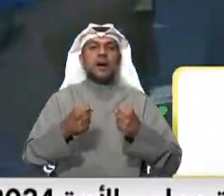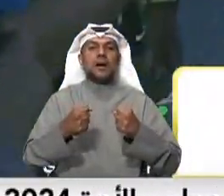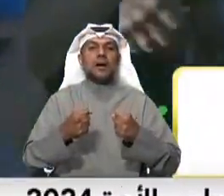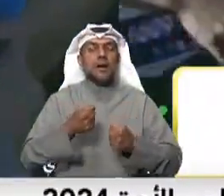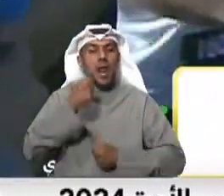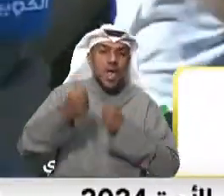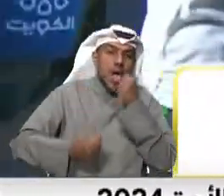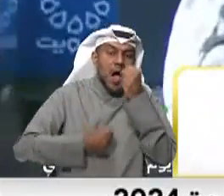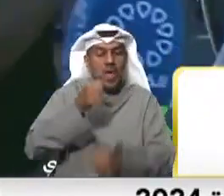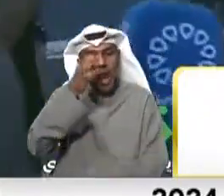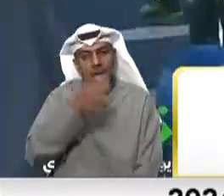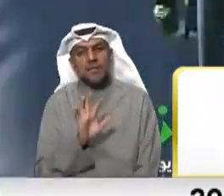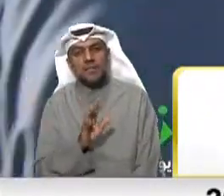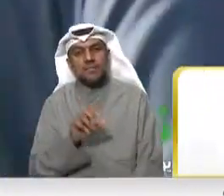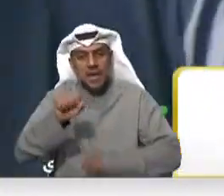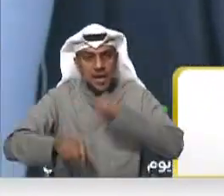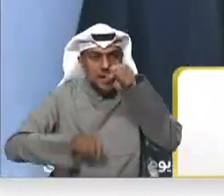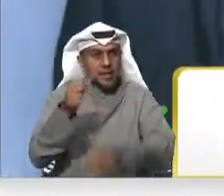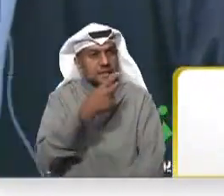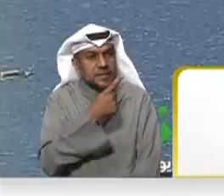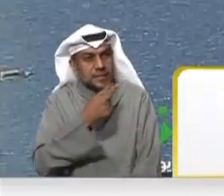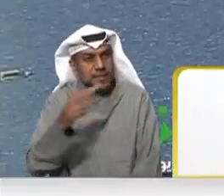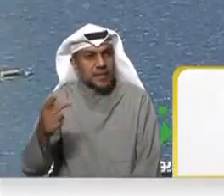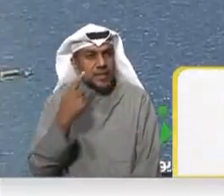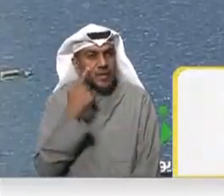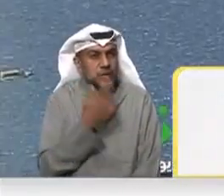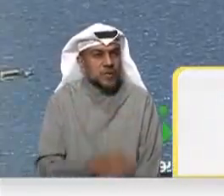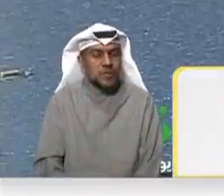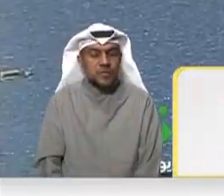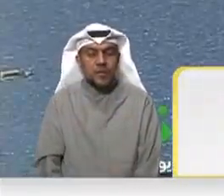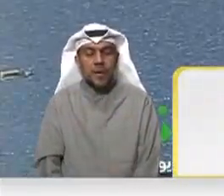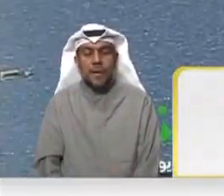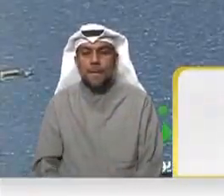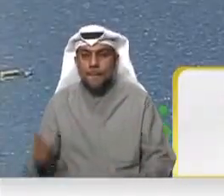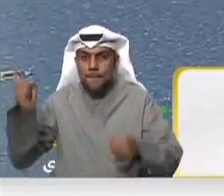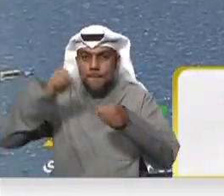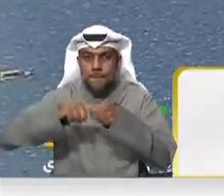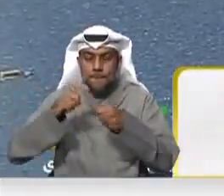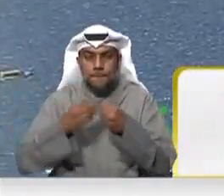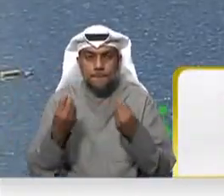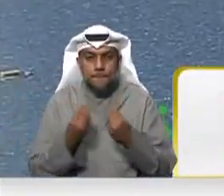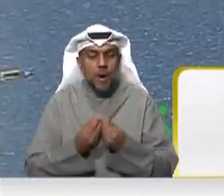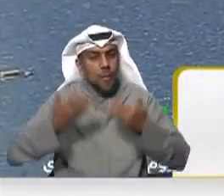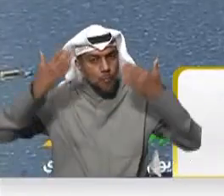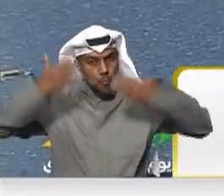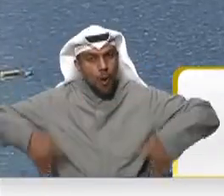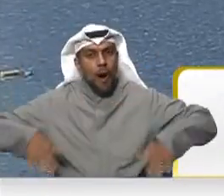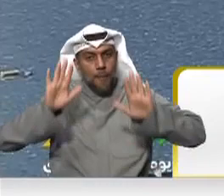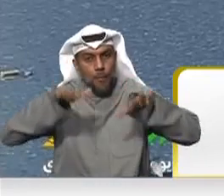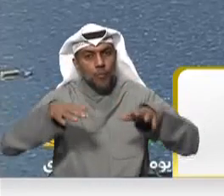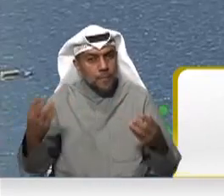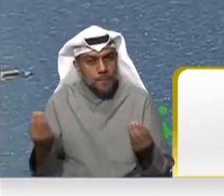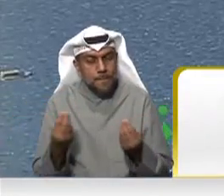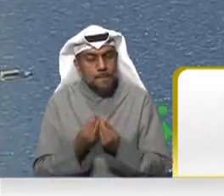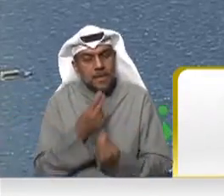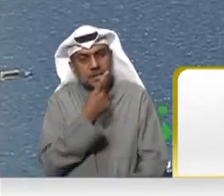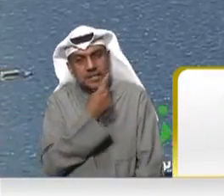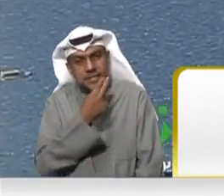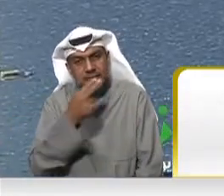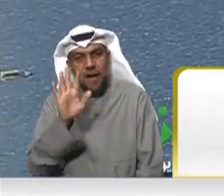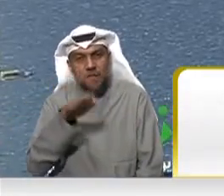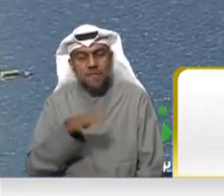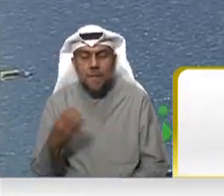جوانبها ولفت سمو رئيس مجلس الوزراء الى المشاركه الفاعله لذوي الاحتياجات الخاصه في جميع مسابقات اليوم